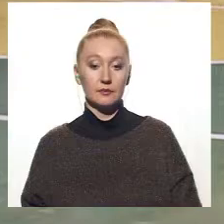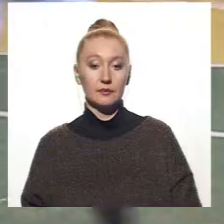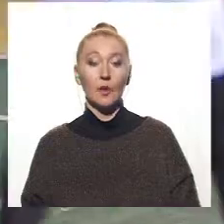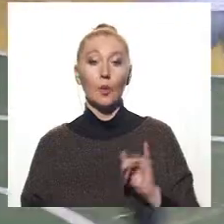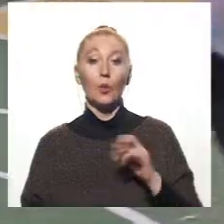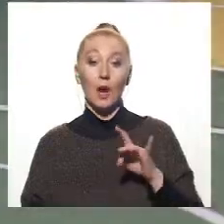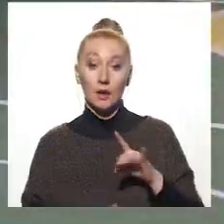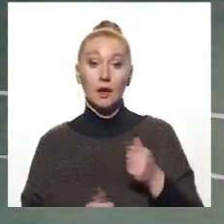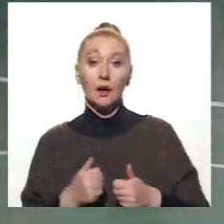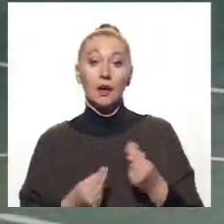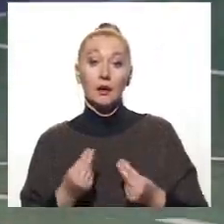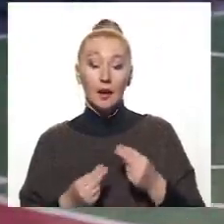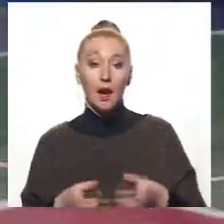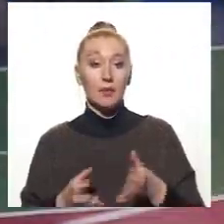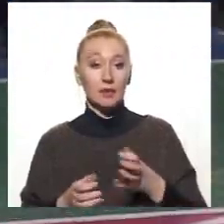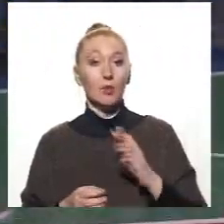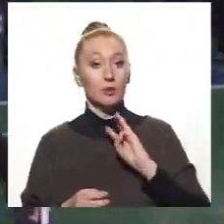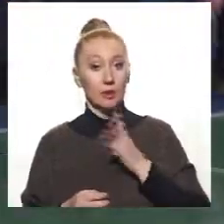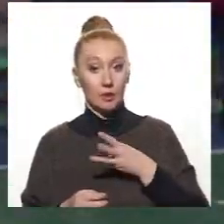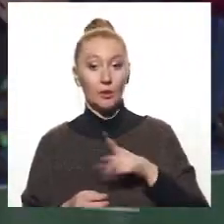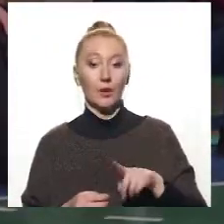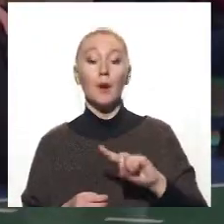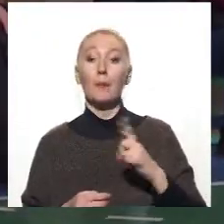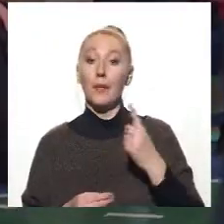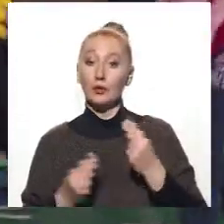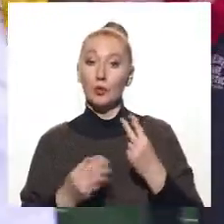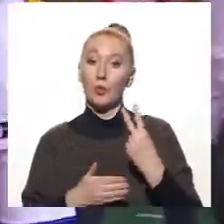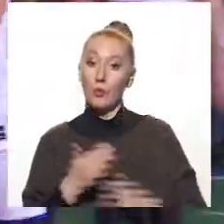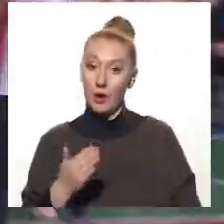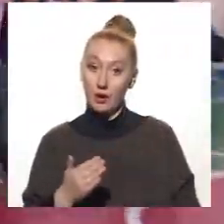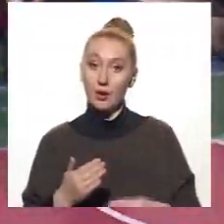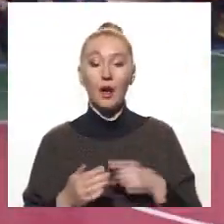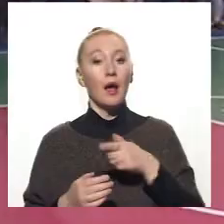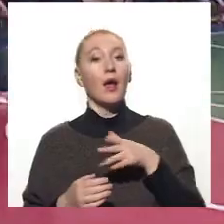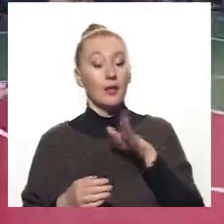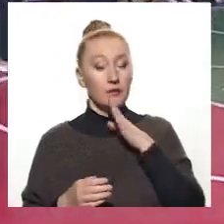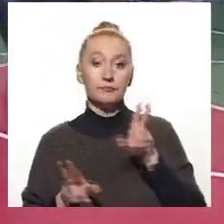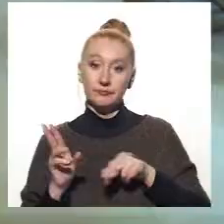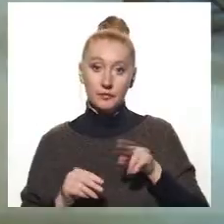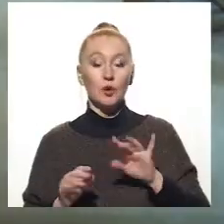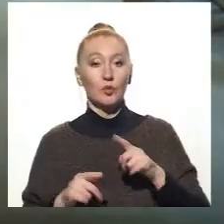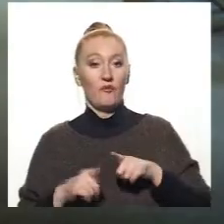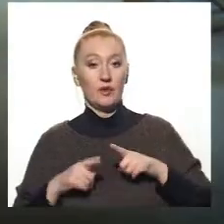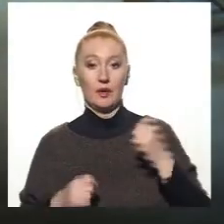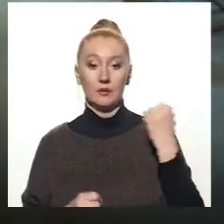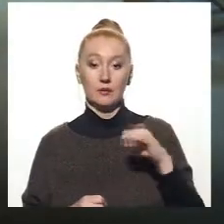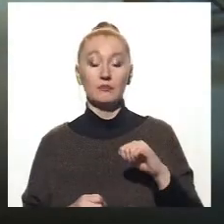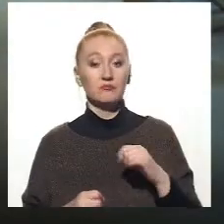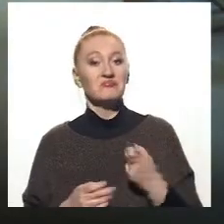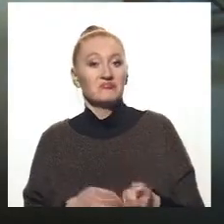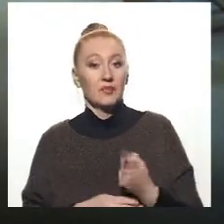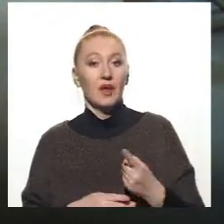Уляна грає у баскетбол майже 3 роки. Першу гру її команда програла. Дівчина сподівається, що у фіналі переможуть. Виявилось